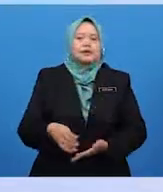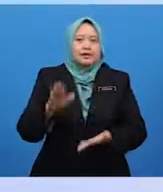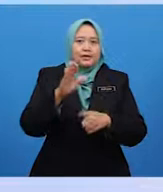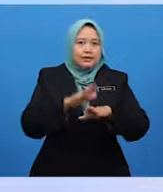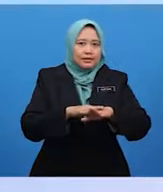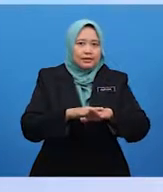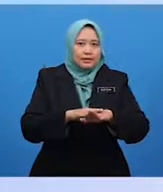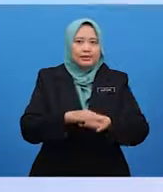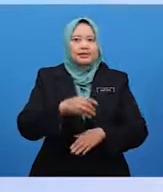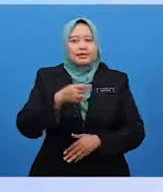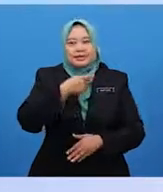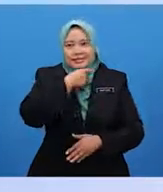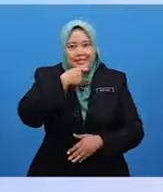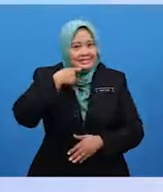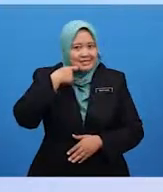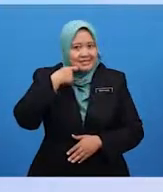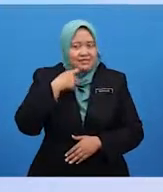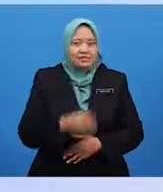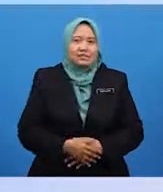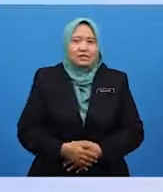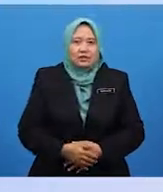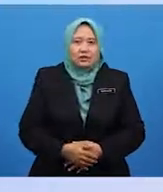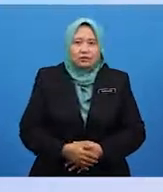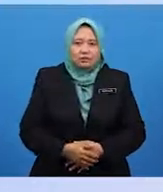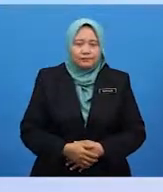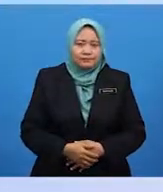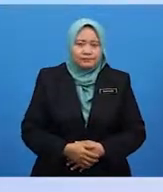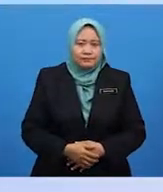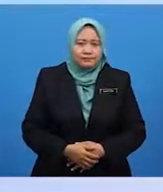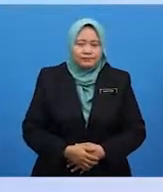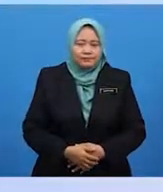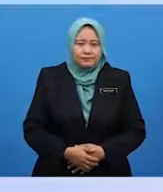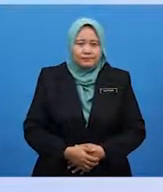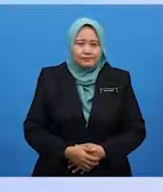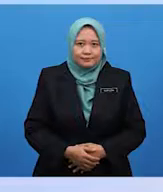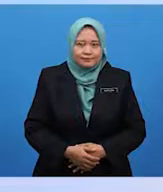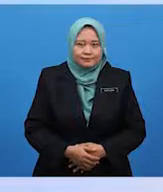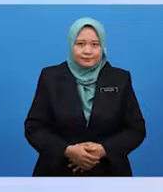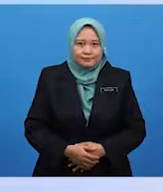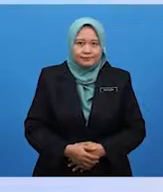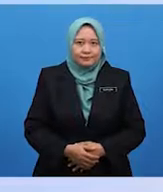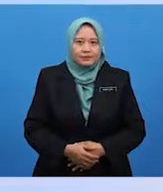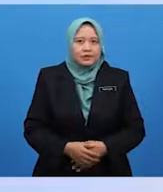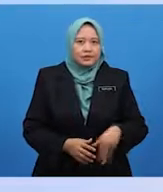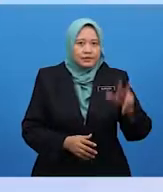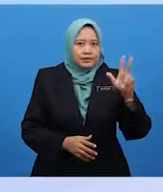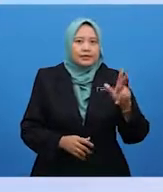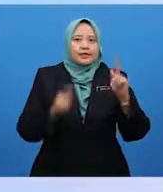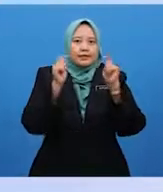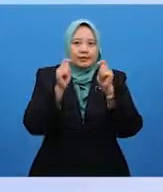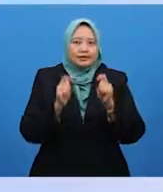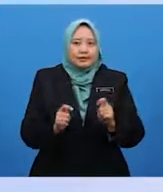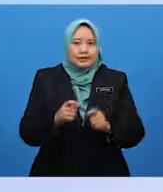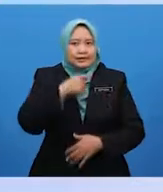untuk menampakkan jalinan imej Lutsina pada sesuatu permukaan atau imej. Kemudian, teknik kering atas